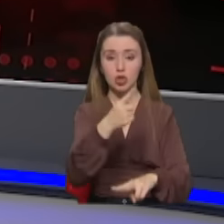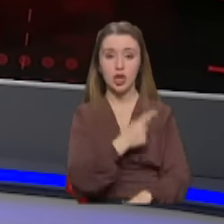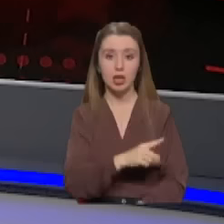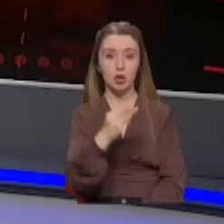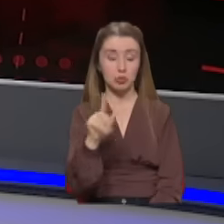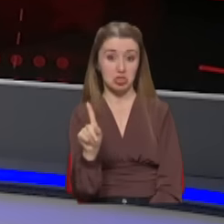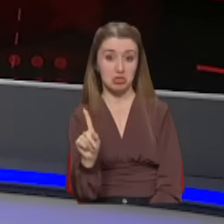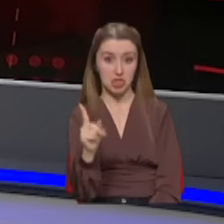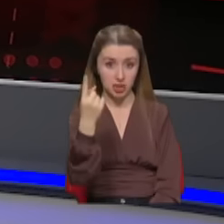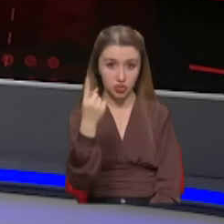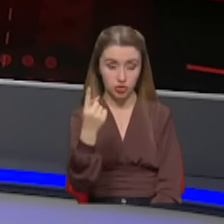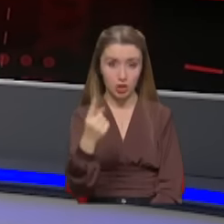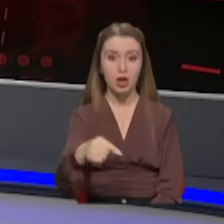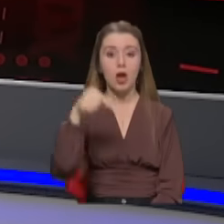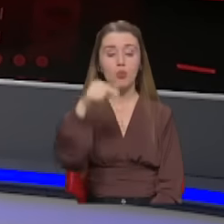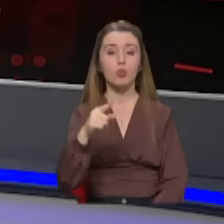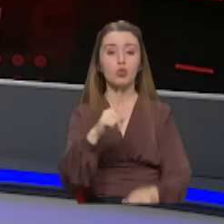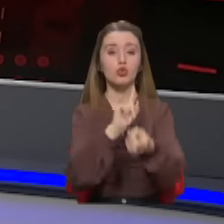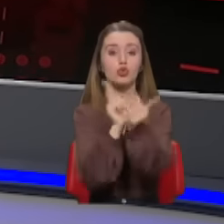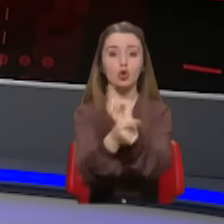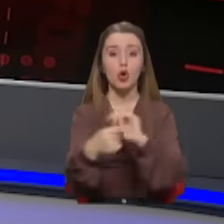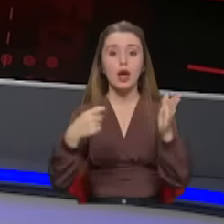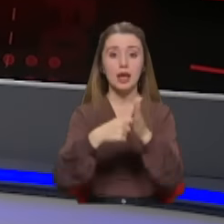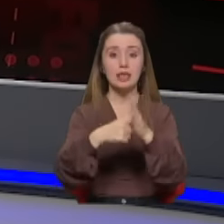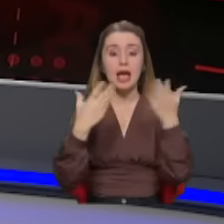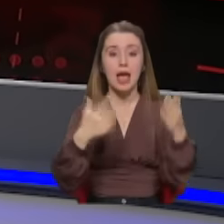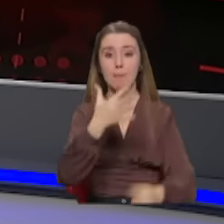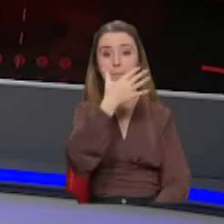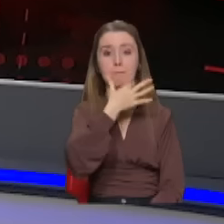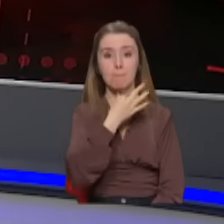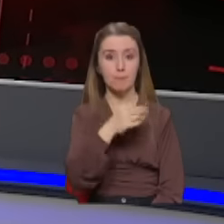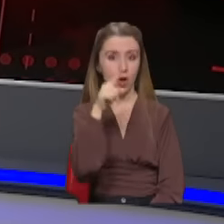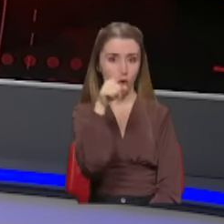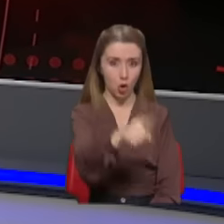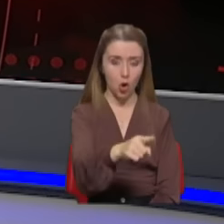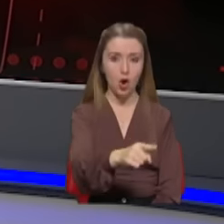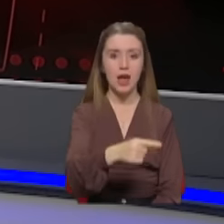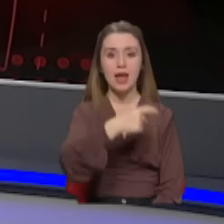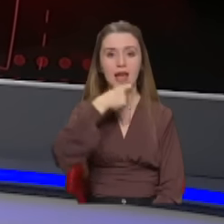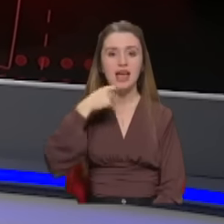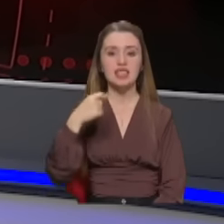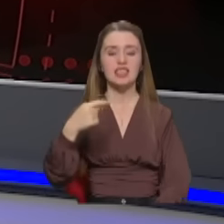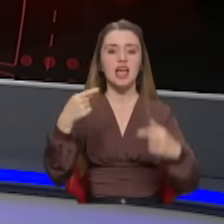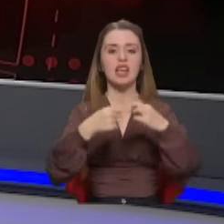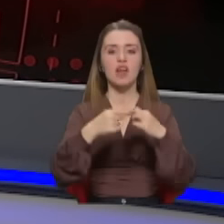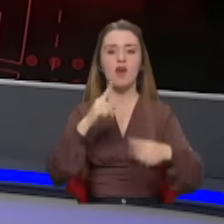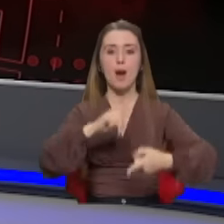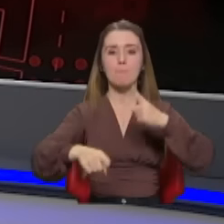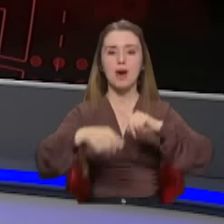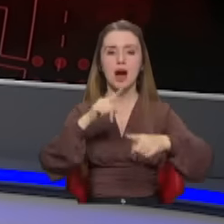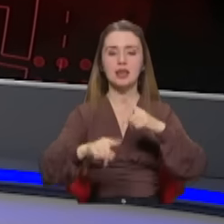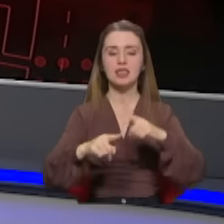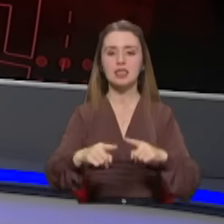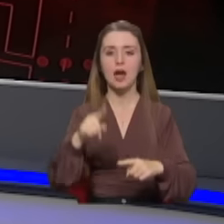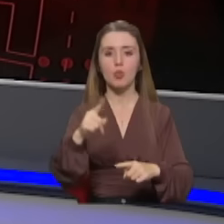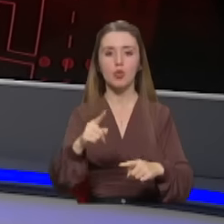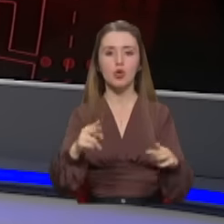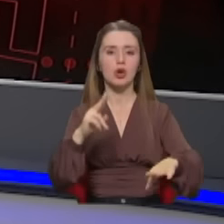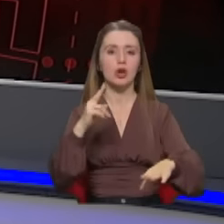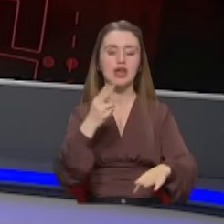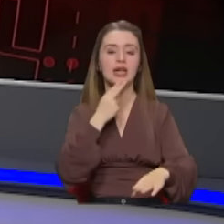gösterilmesi ilginç. Tabi sadece soyadı değil, başörtülü bir kadın profili, eski Refah Partisi'nin etkin olan kadın kollarını